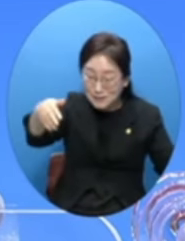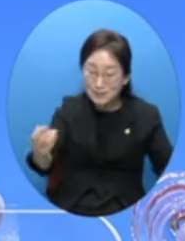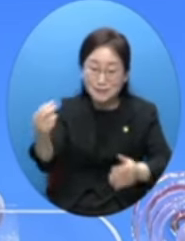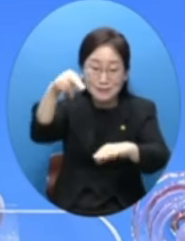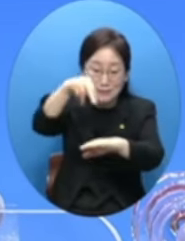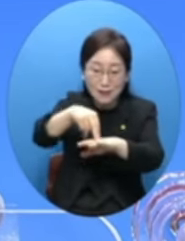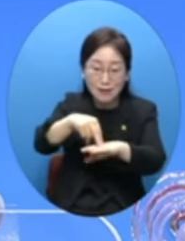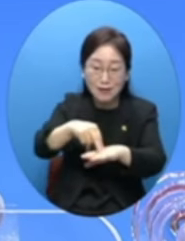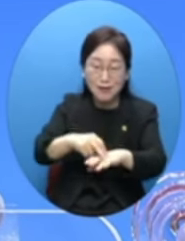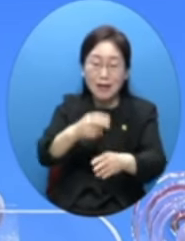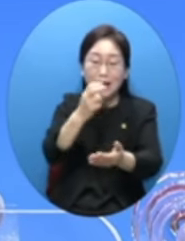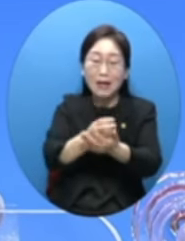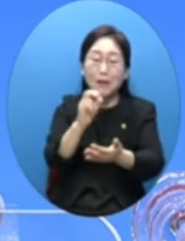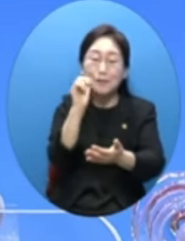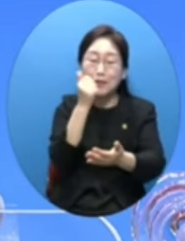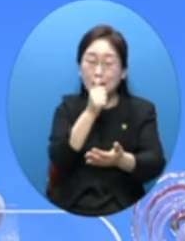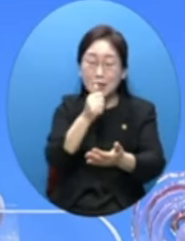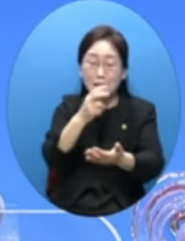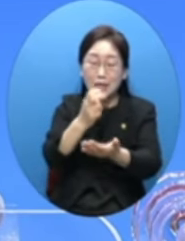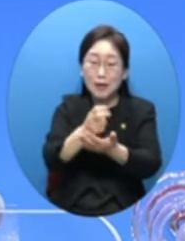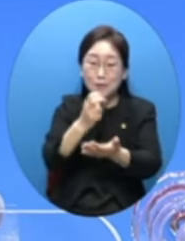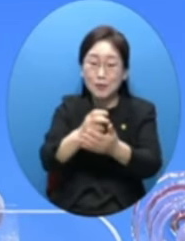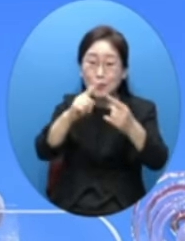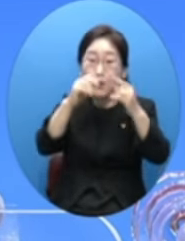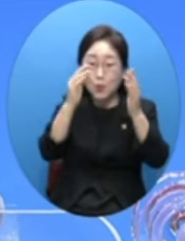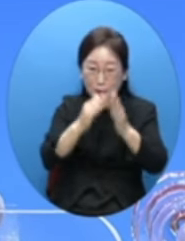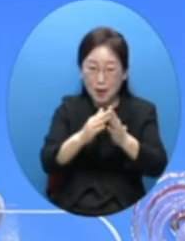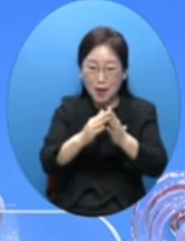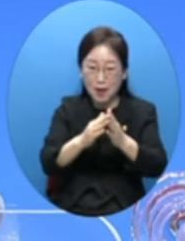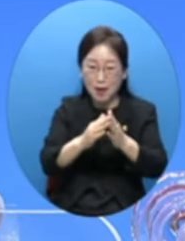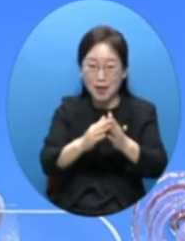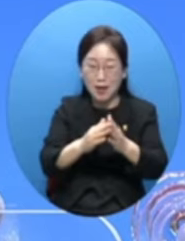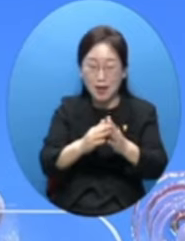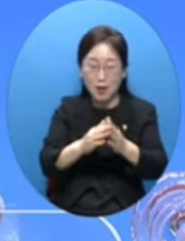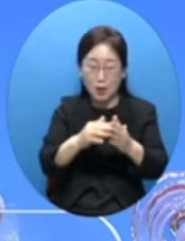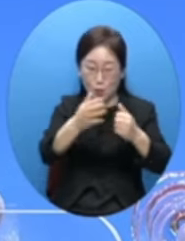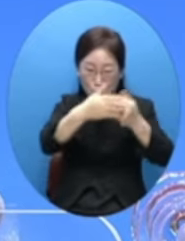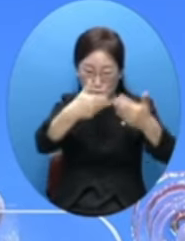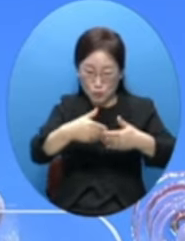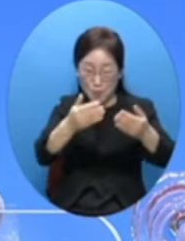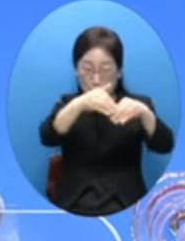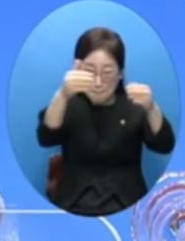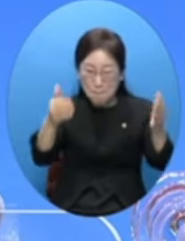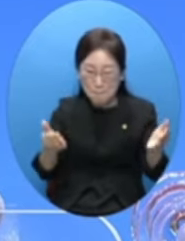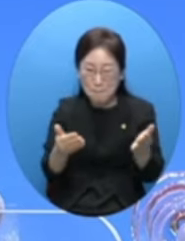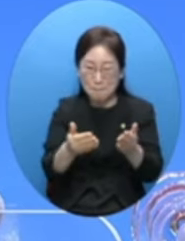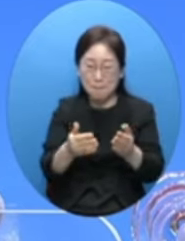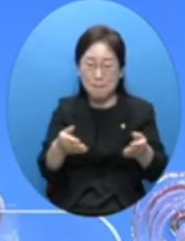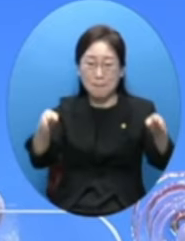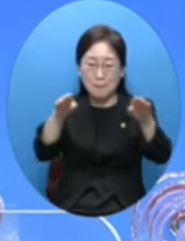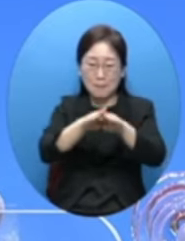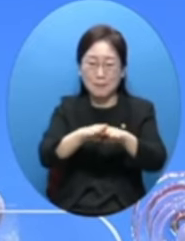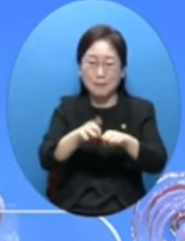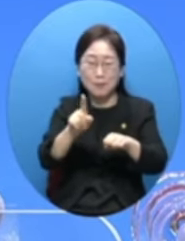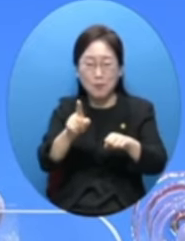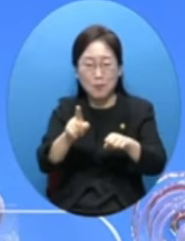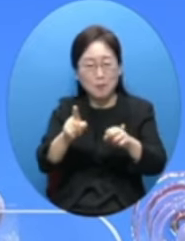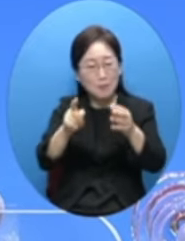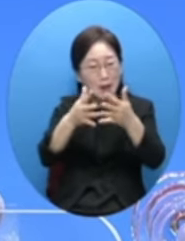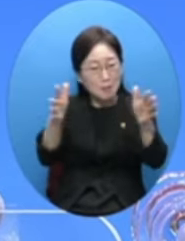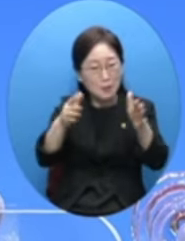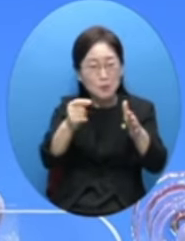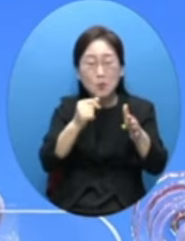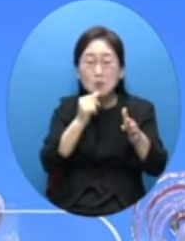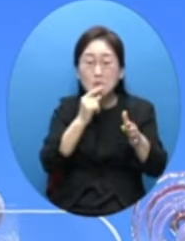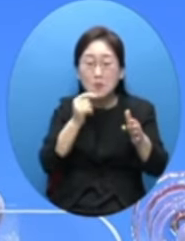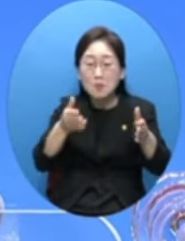감리교 선교본부에서 마련해진 선교사님 숙소로 옮겨갑니다. 원베드룸 자그마한 아파트를 이제 은퇴하고 오신